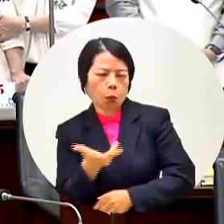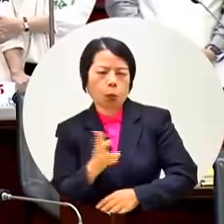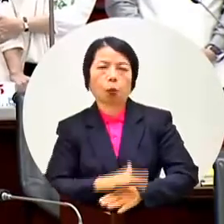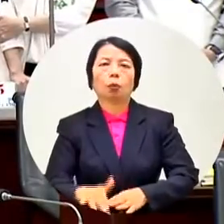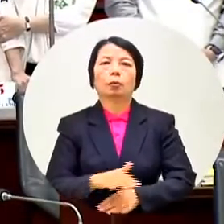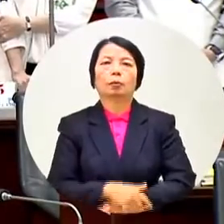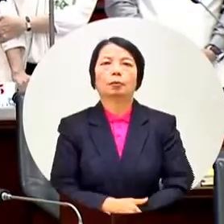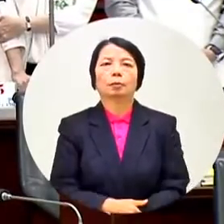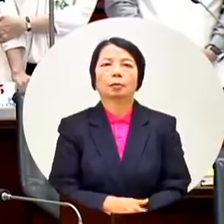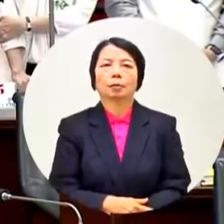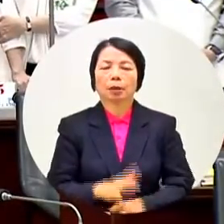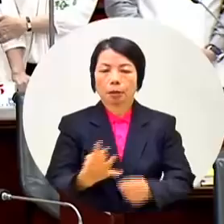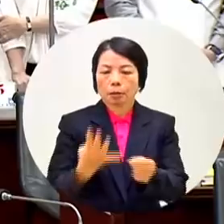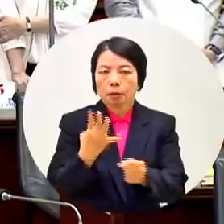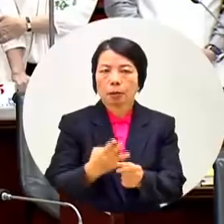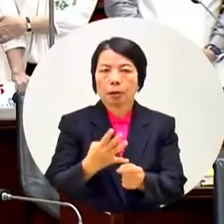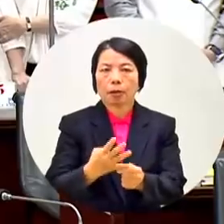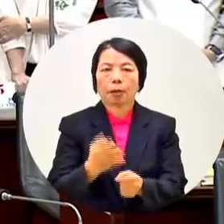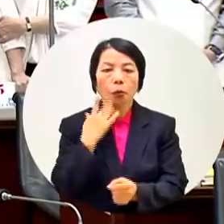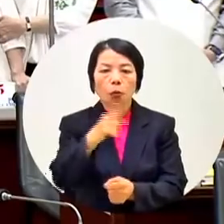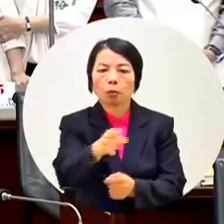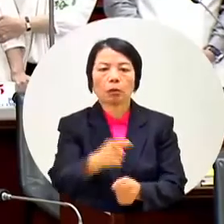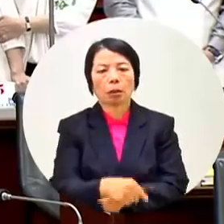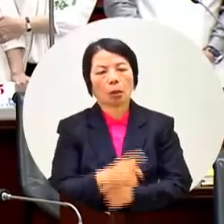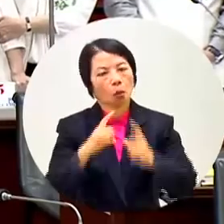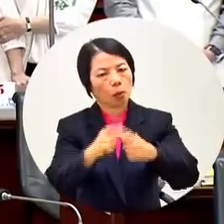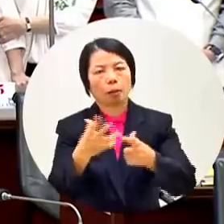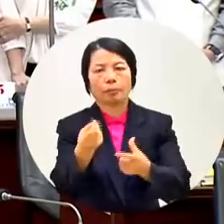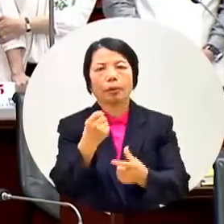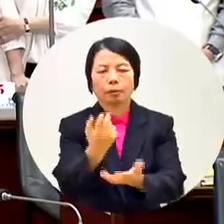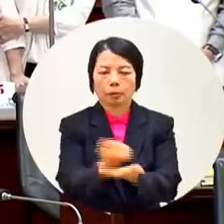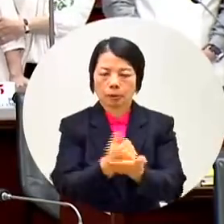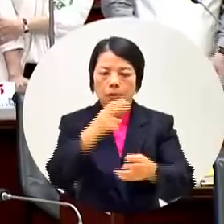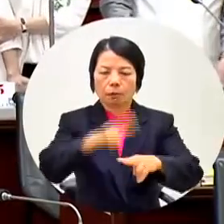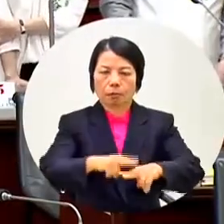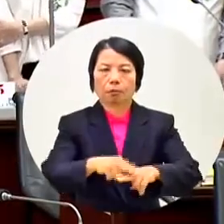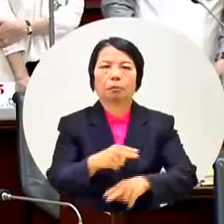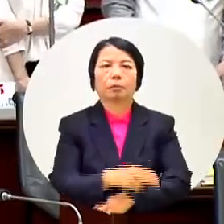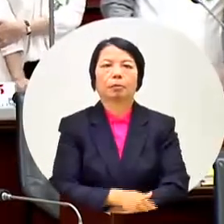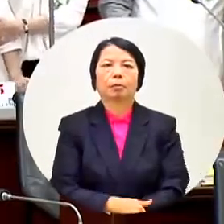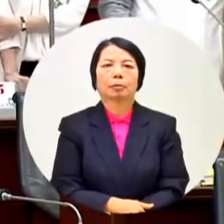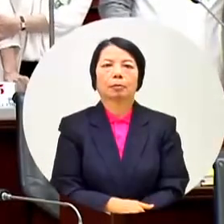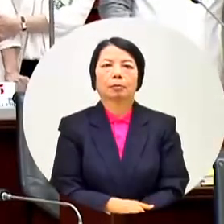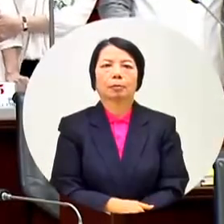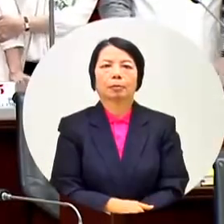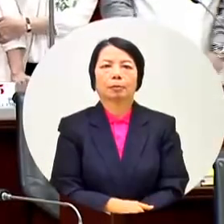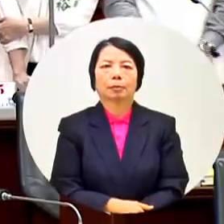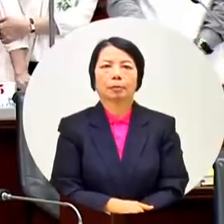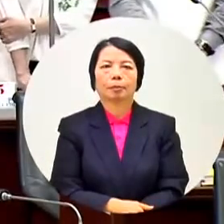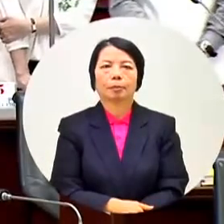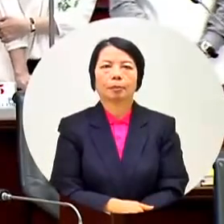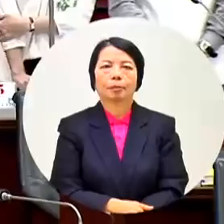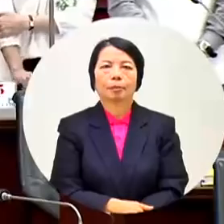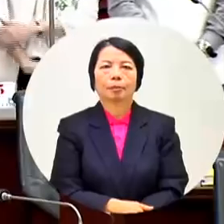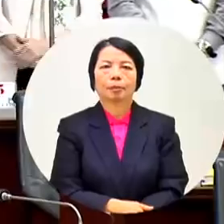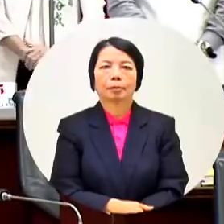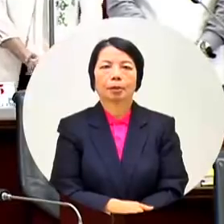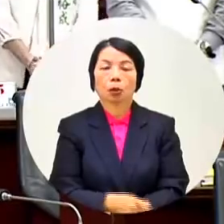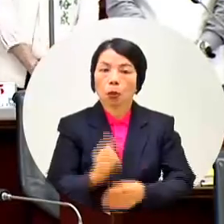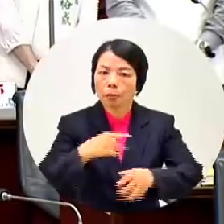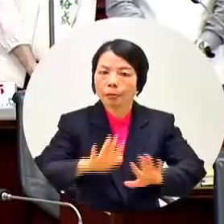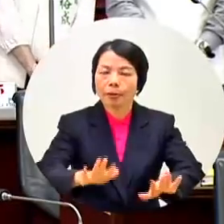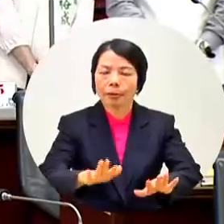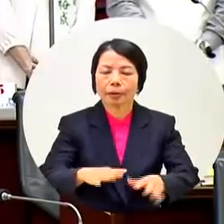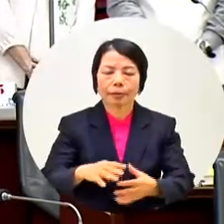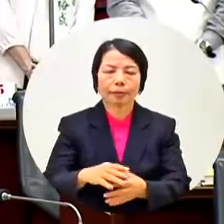落来。啊，请坐。好，你小姐来好。那么我即马刷的开始吼，市长你讲过